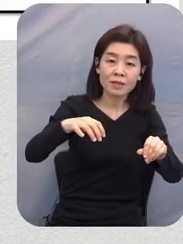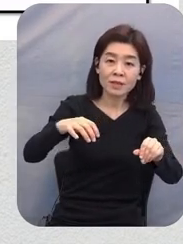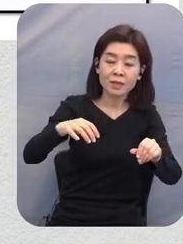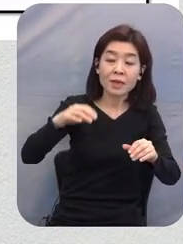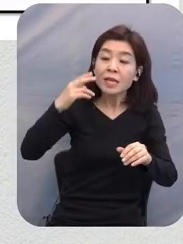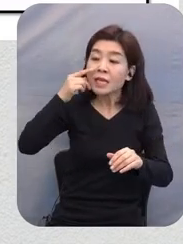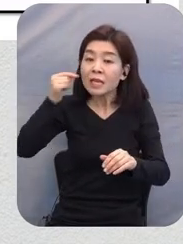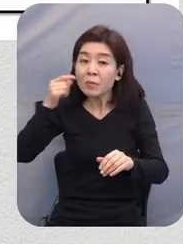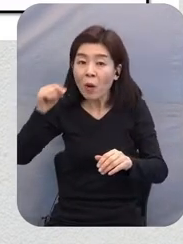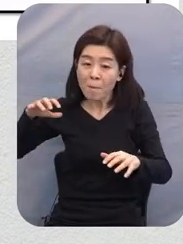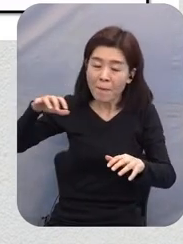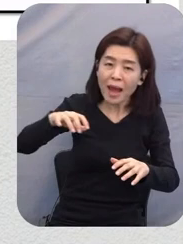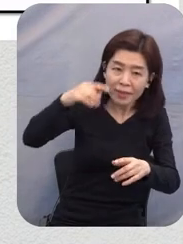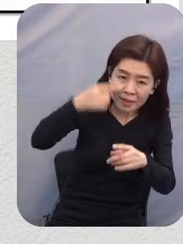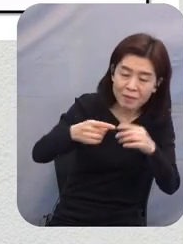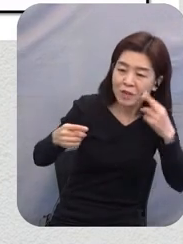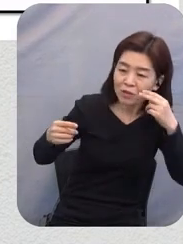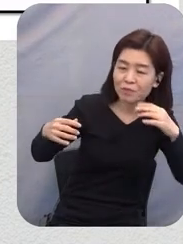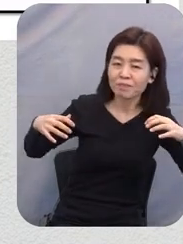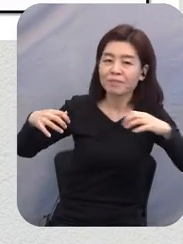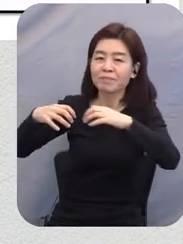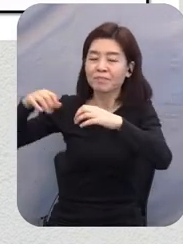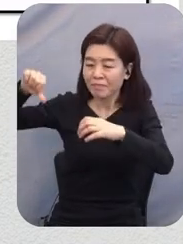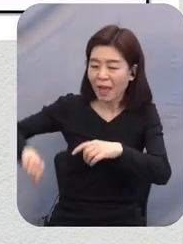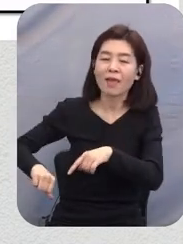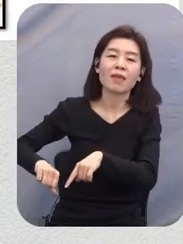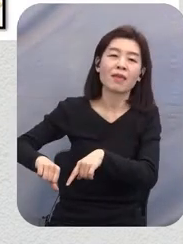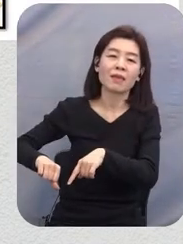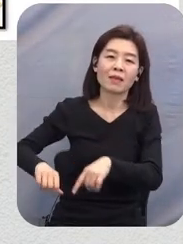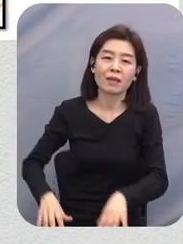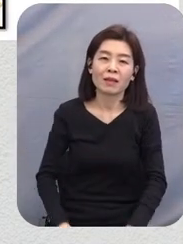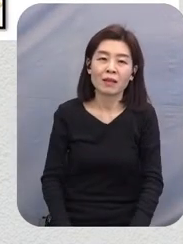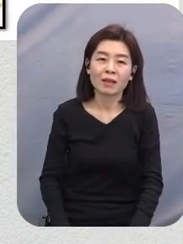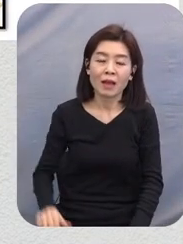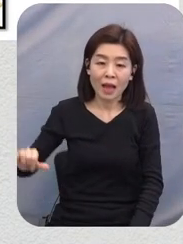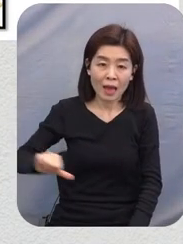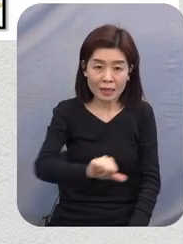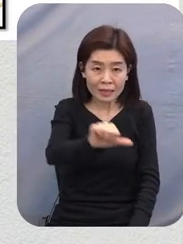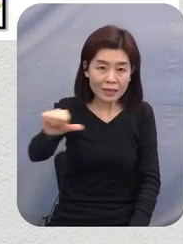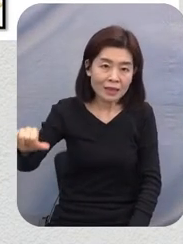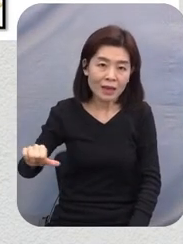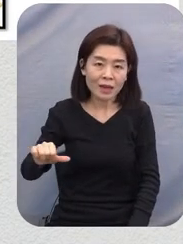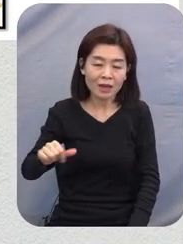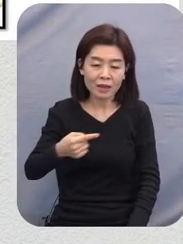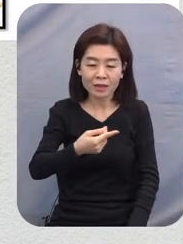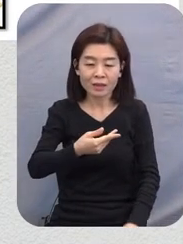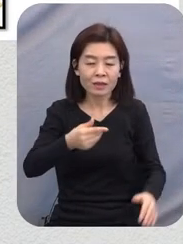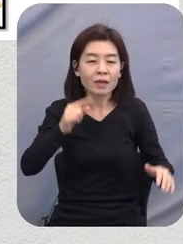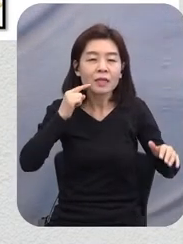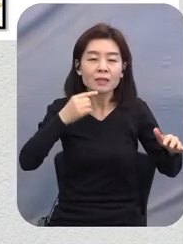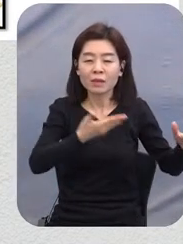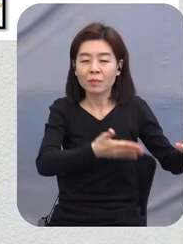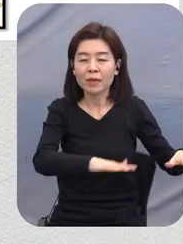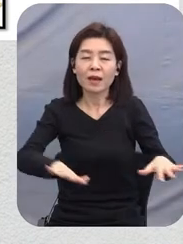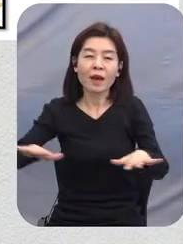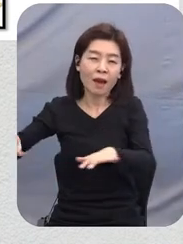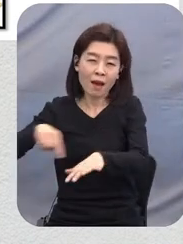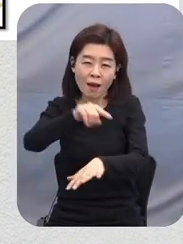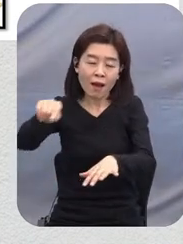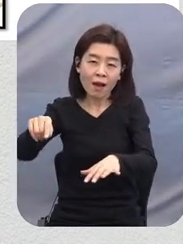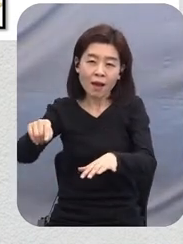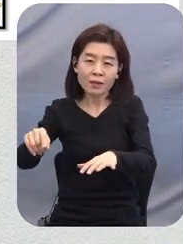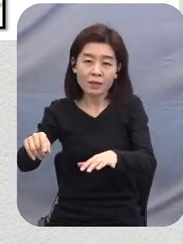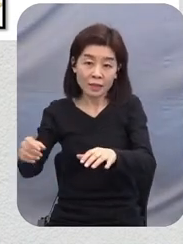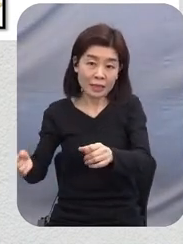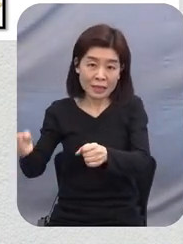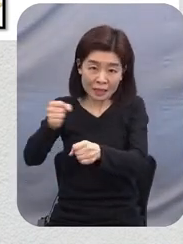패망하죠. 그리고 나서는 그 다음에 아시아 태평양 제국이 복원됩니다. 그런데 복원된 이 아시아